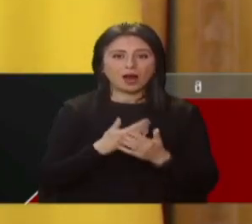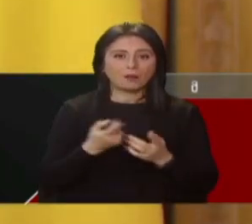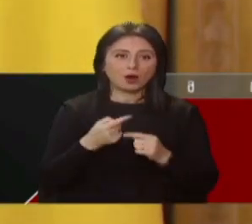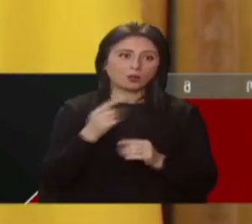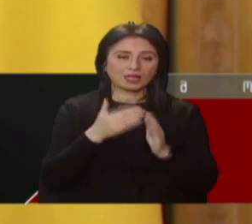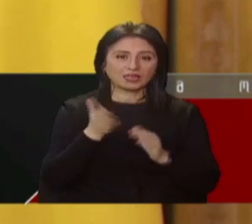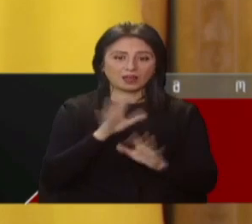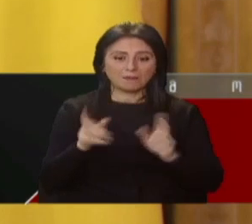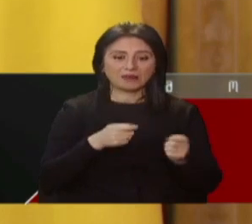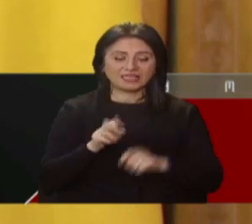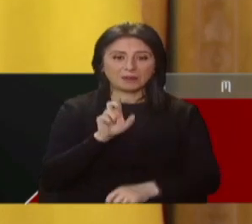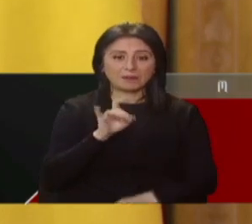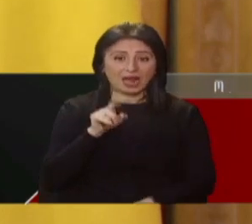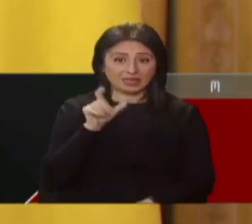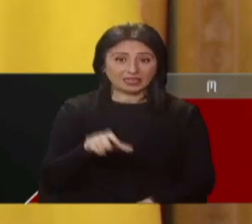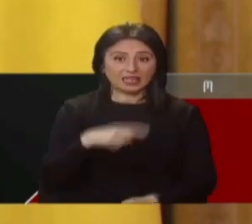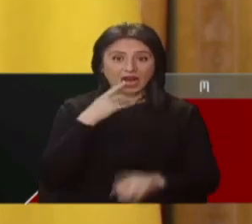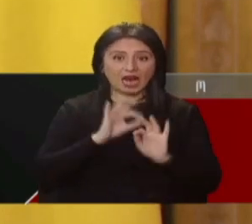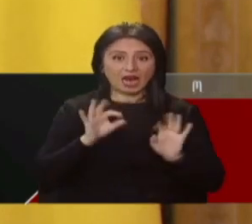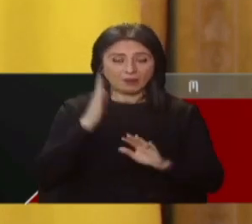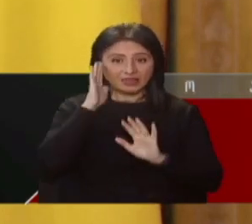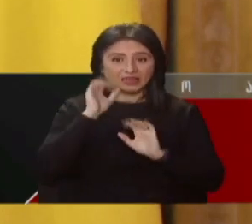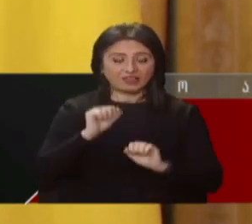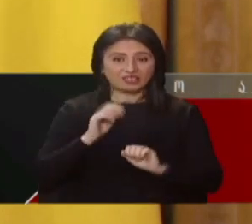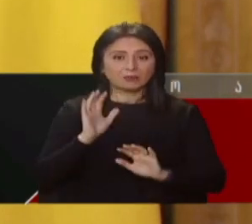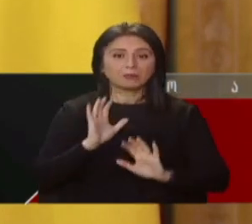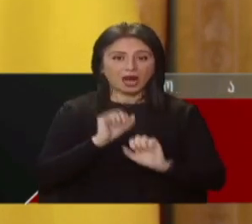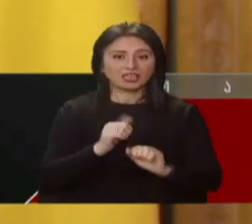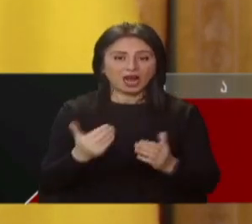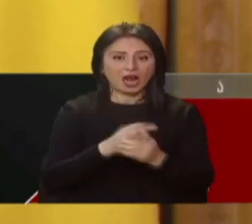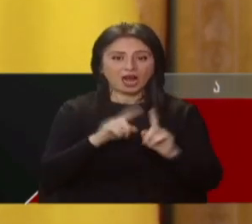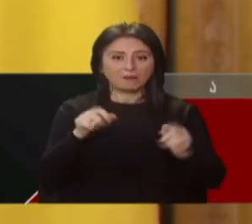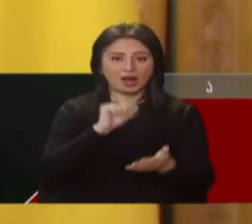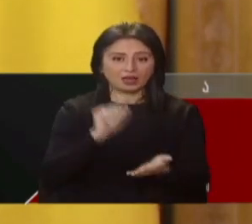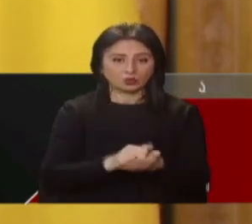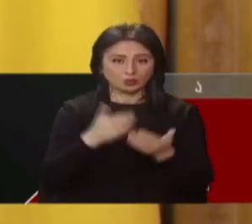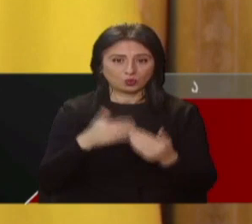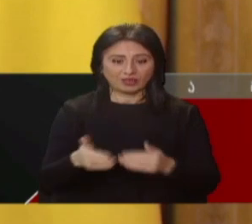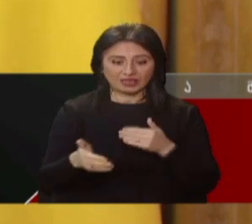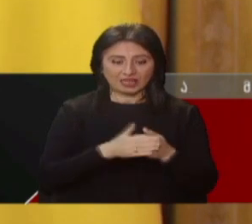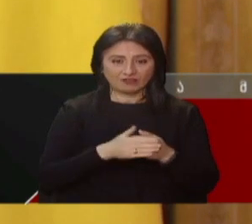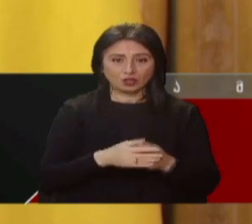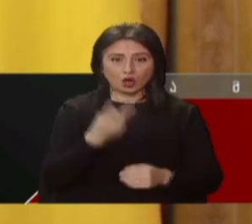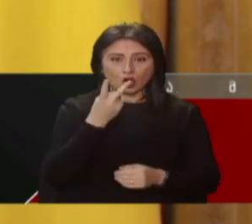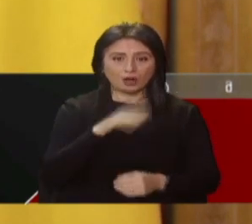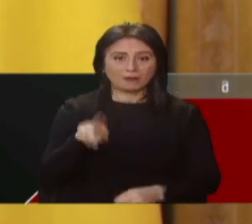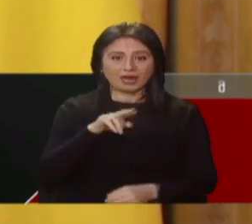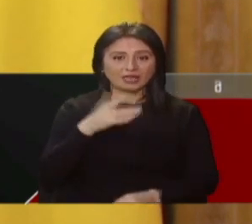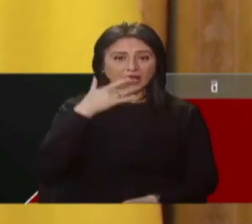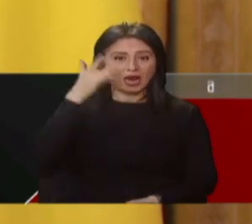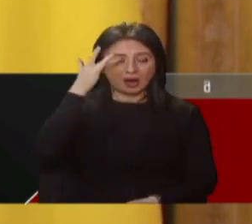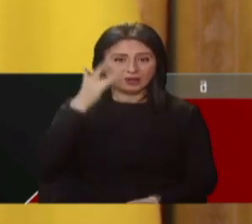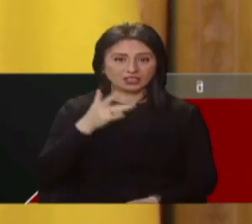ბრუნდები სახლში. პრეზიდენტმა ბაიდენმა გამოაცხადა თავდაცვის მხარდაჭერის ახალი პაკეტის შესახებ, დაახლოებით 2 მილიარდი